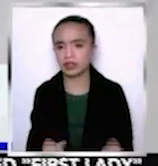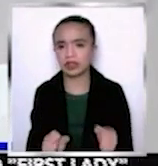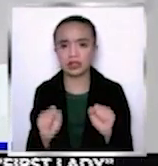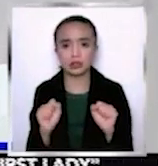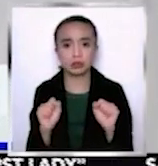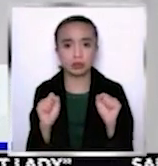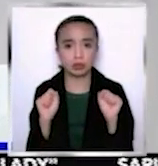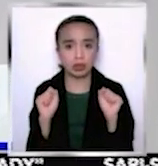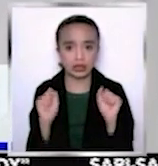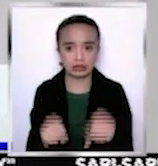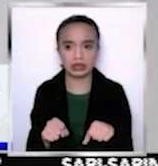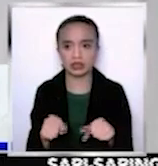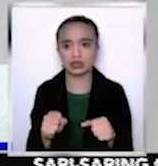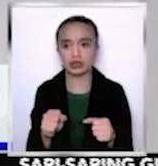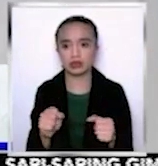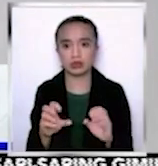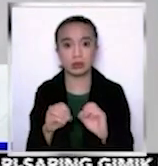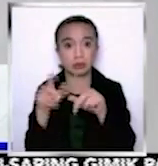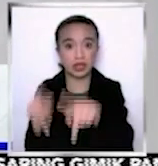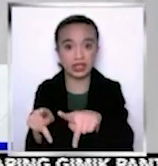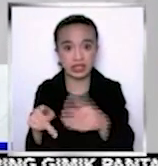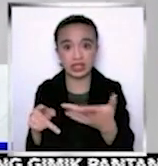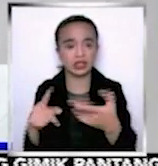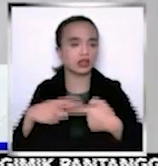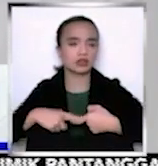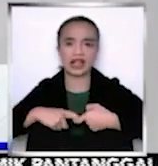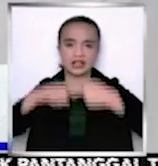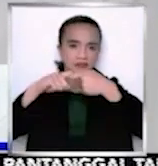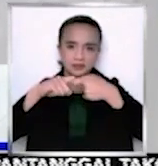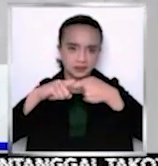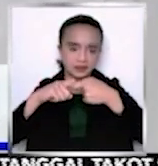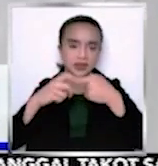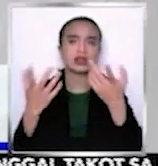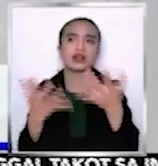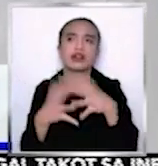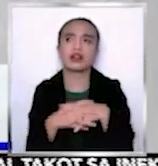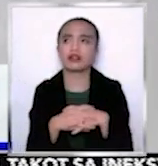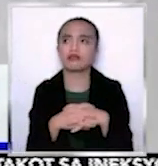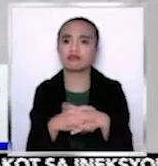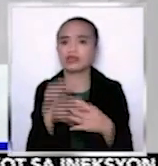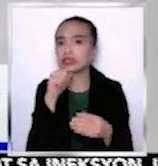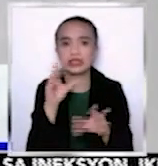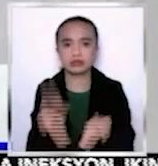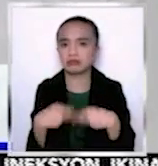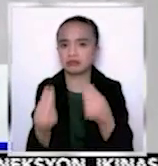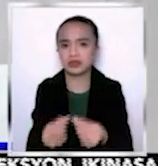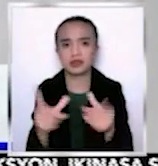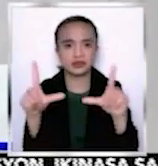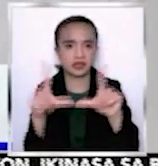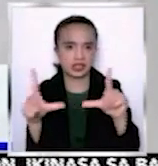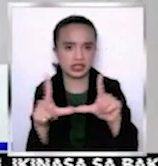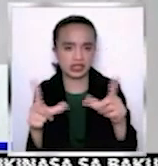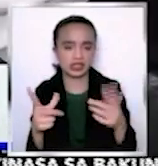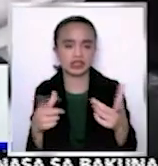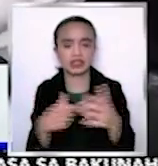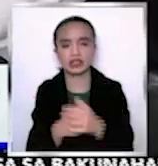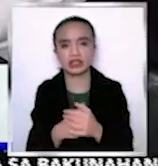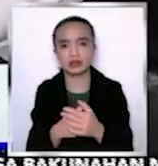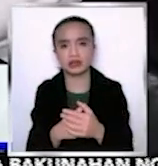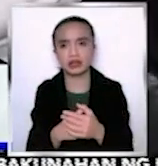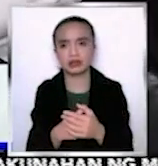yung privilege nila masuspindi at hindi sila mabigyan ng lisensya for months or even